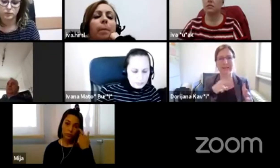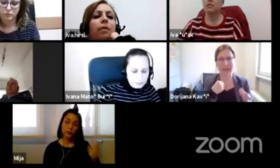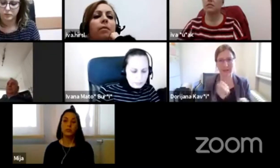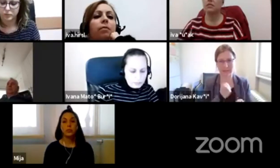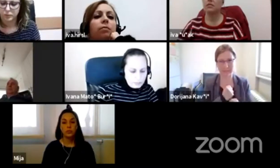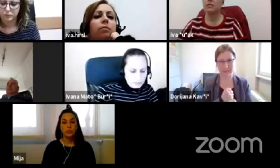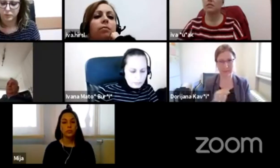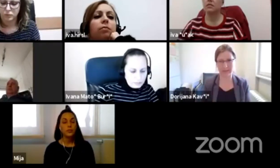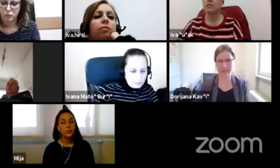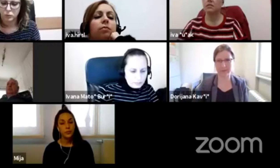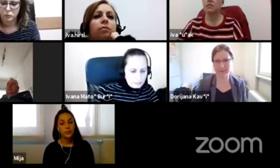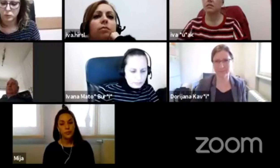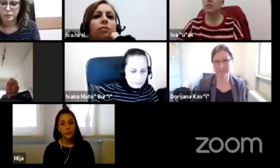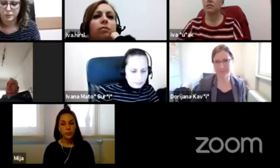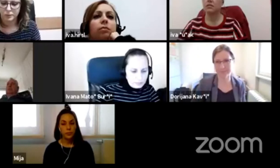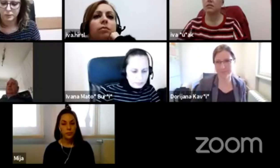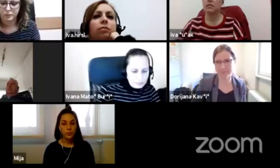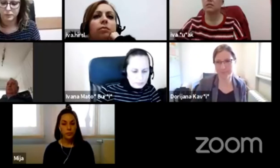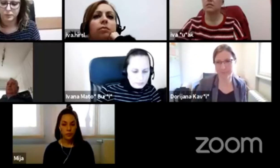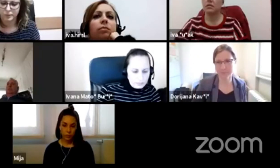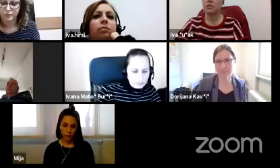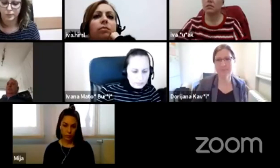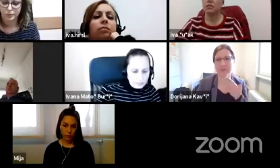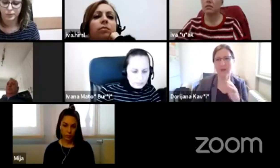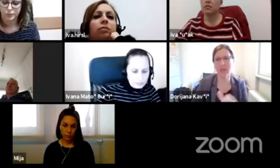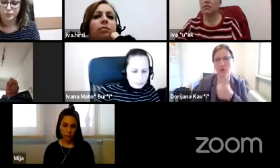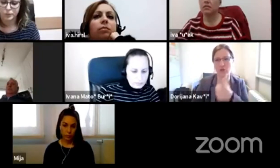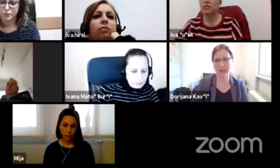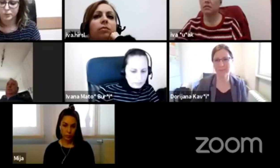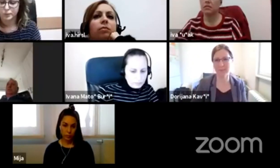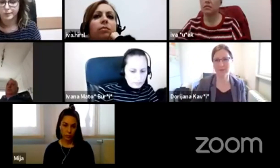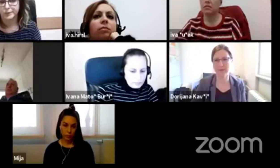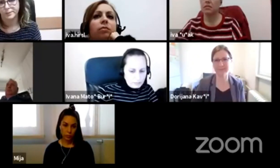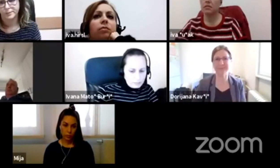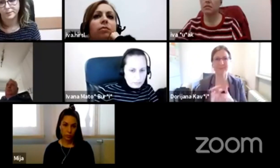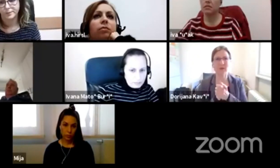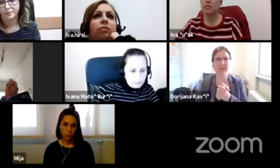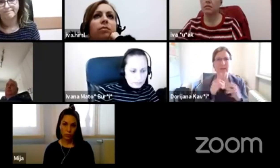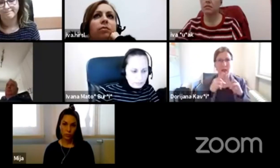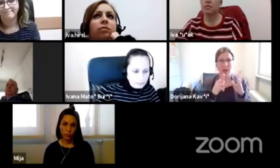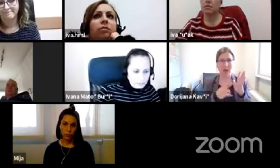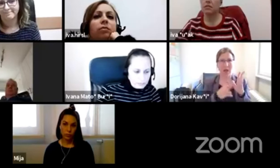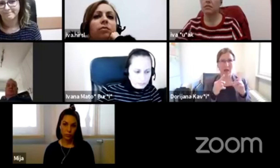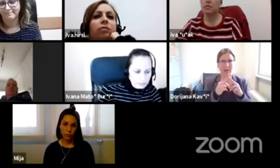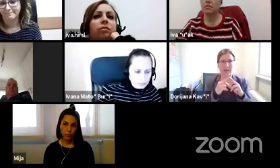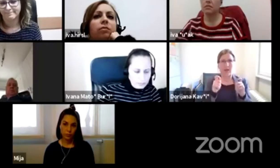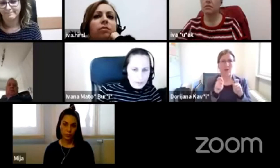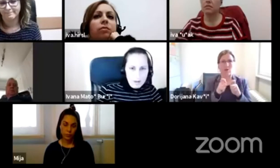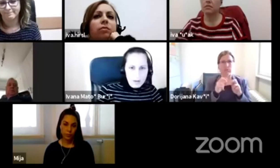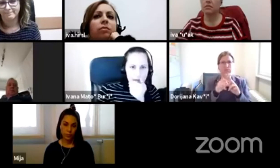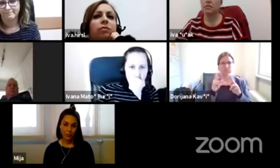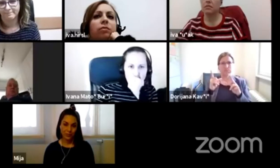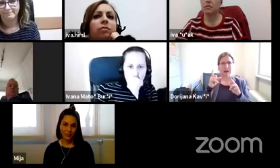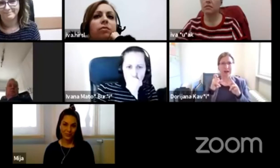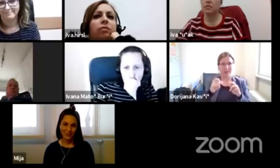očekujemo jednako tako da ćete činiti. Hvala vam još jedanput. Naša kolegica Ana Barić, koja je ovih dana potpisala ugovor